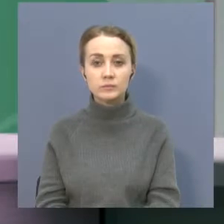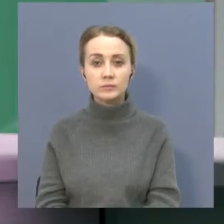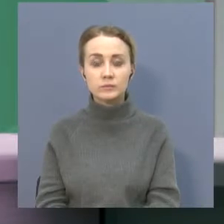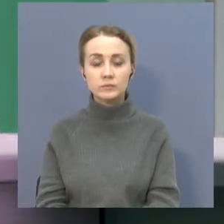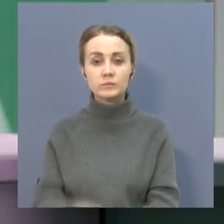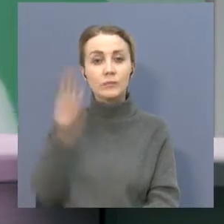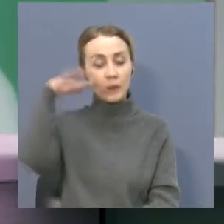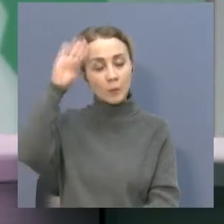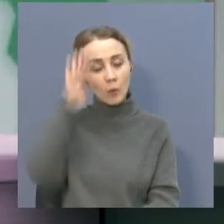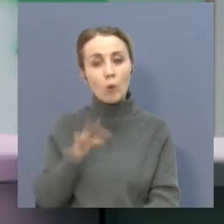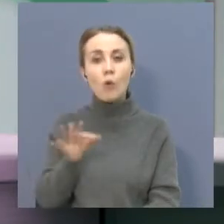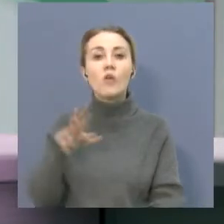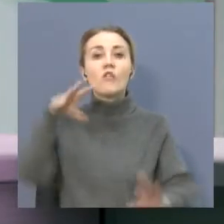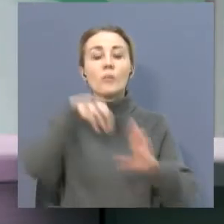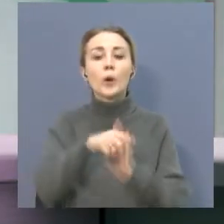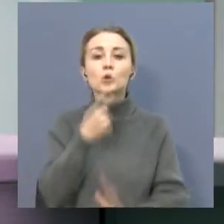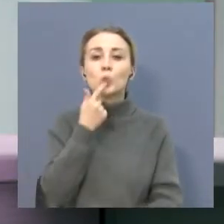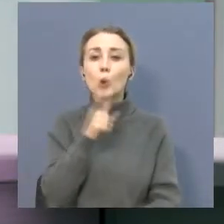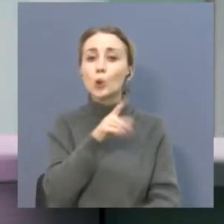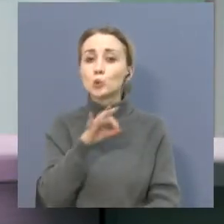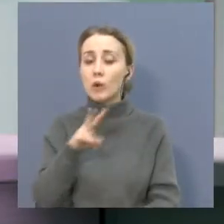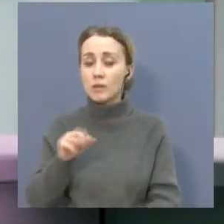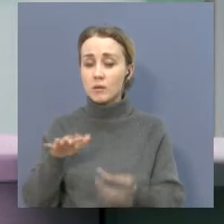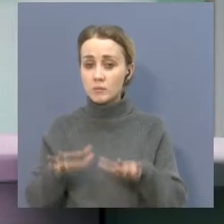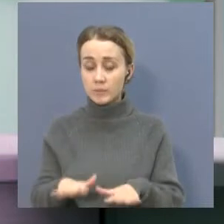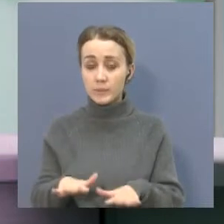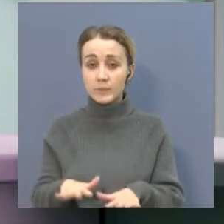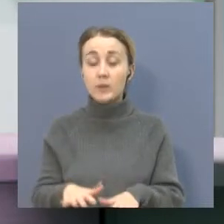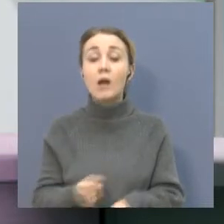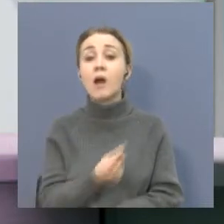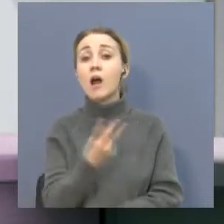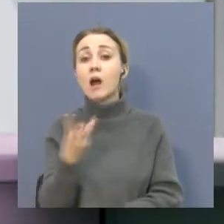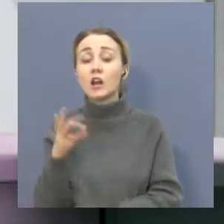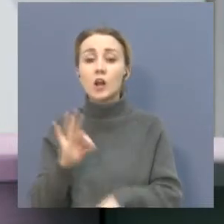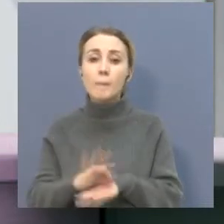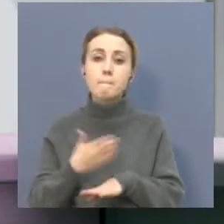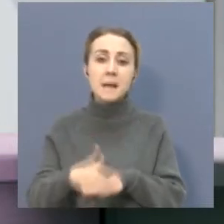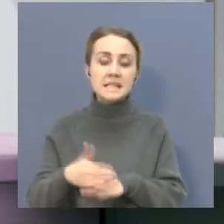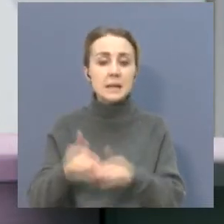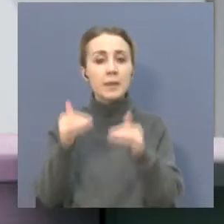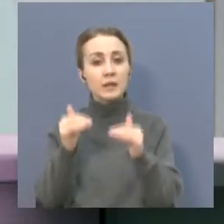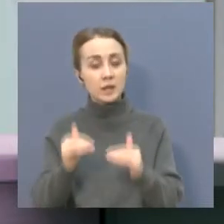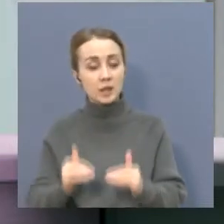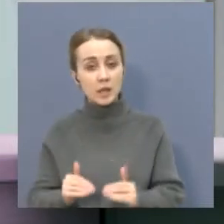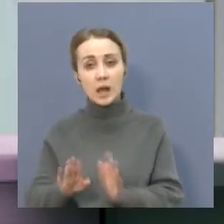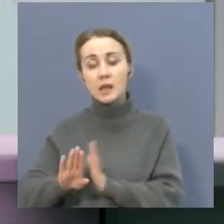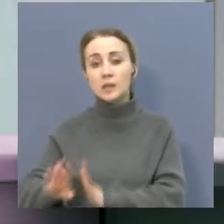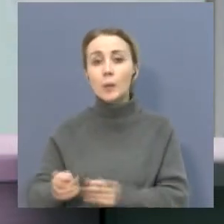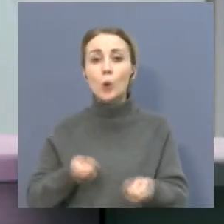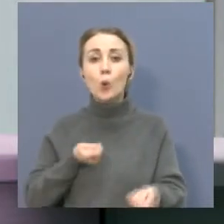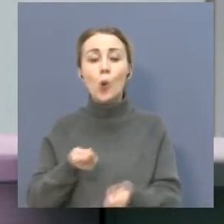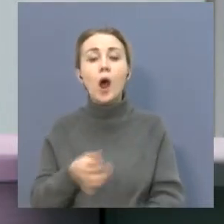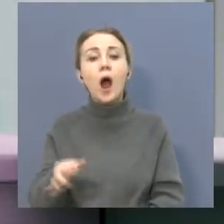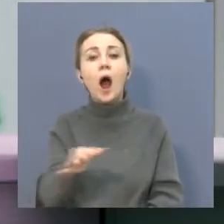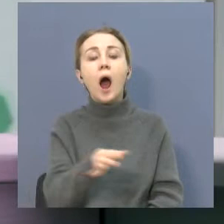Ақмола облысында коронавирус инфекциясының таралуы бәсеңдеп келеді. Өңір қазір сарыаймақта. 20 ақпанда ресейлік Спутник V